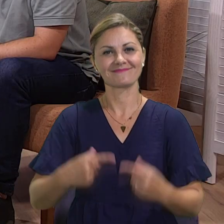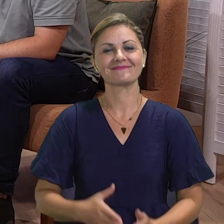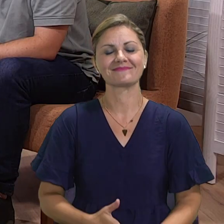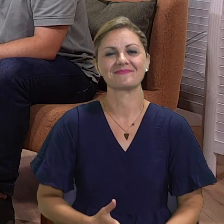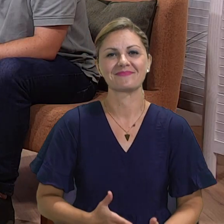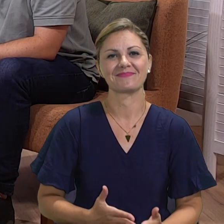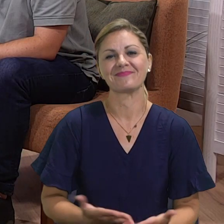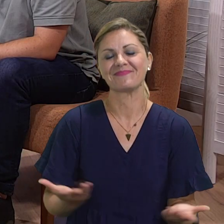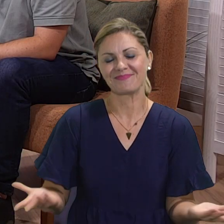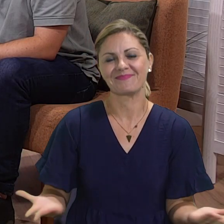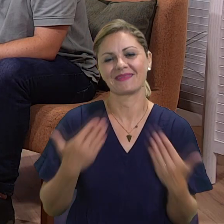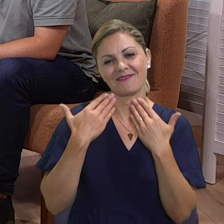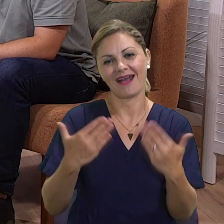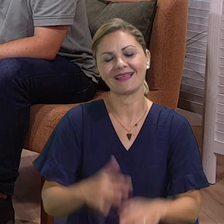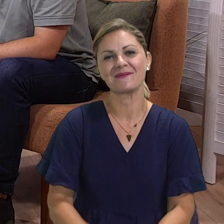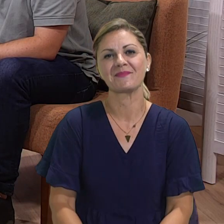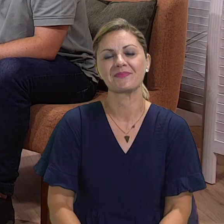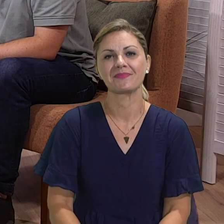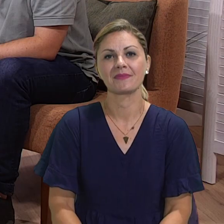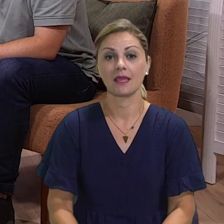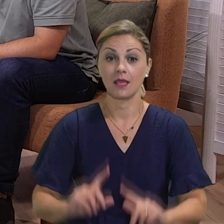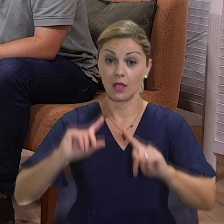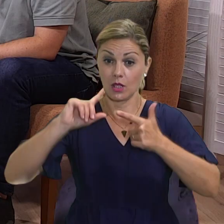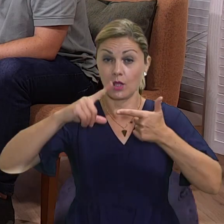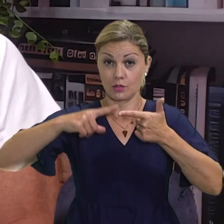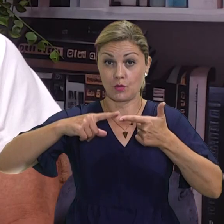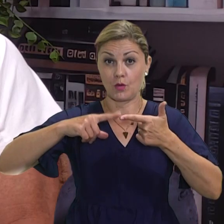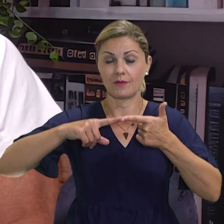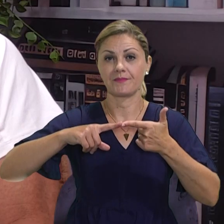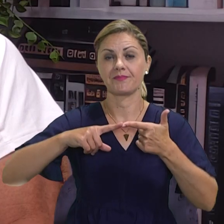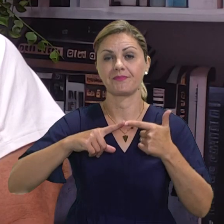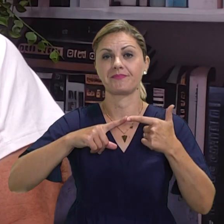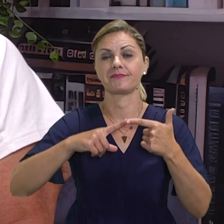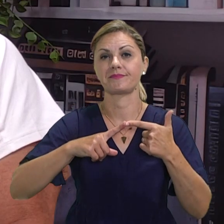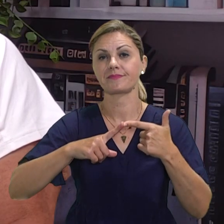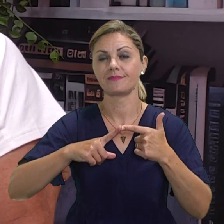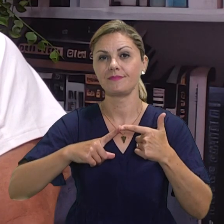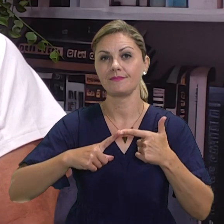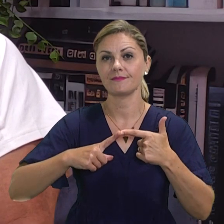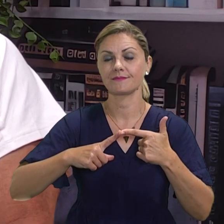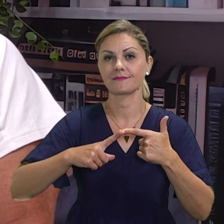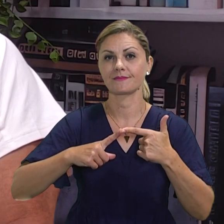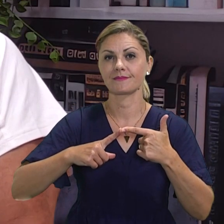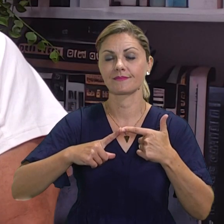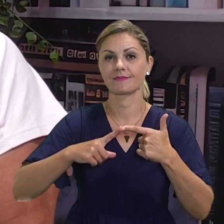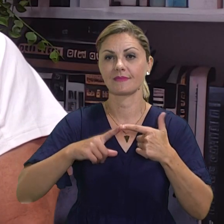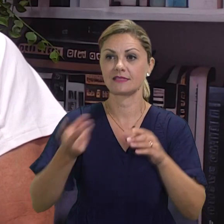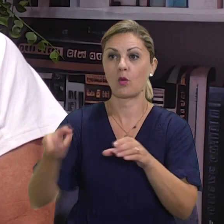čija djeca to recitiraju prepoznale moje pjesme. Druga stvar koja mi je poseban gušt, to je